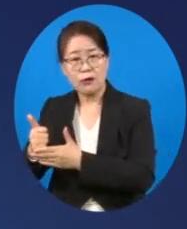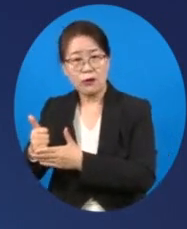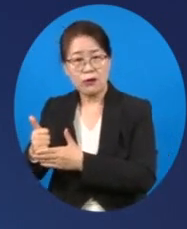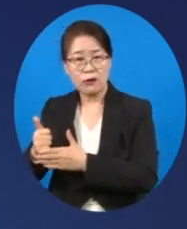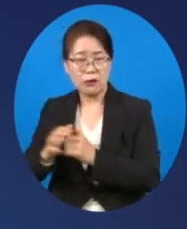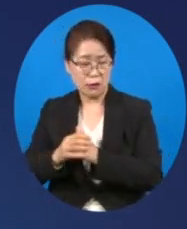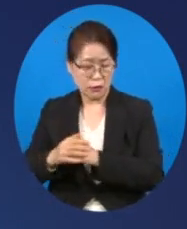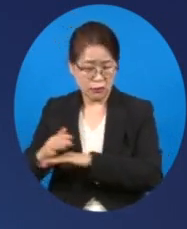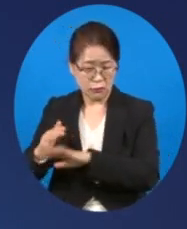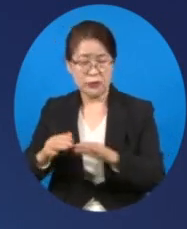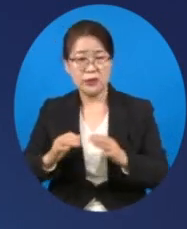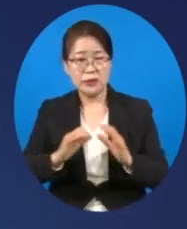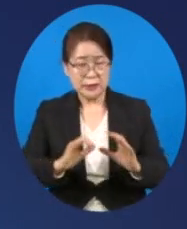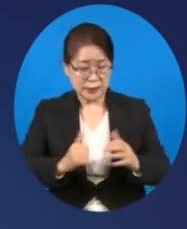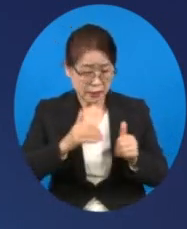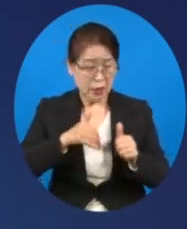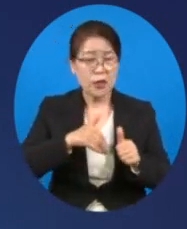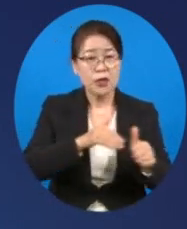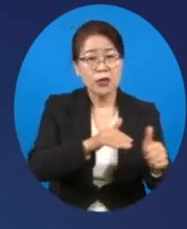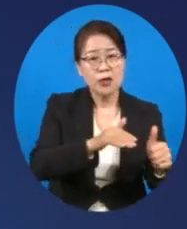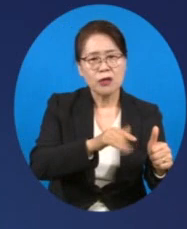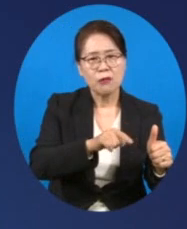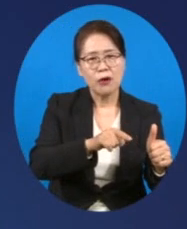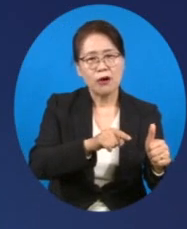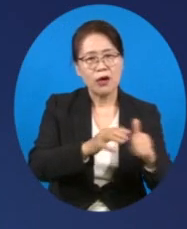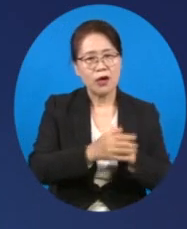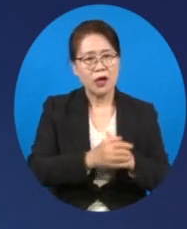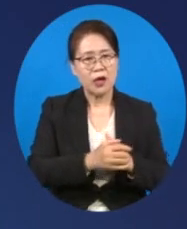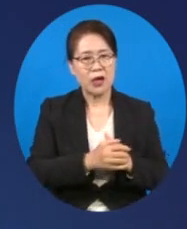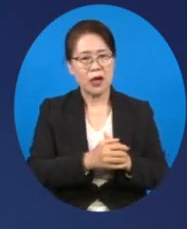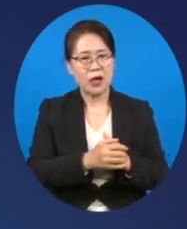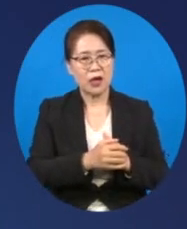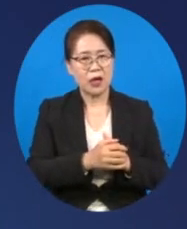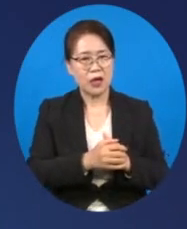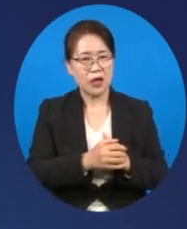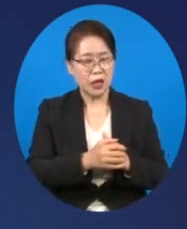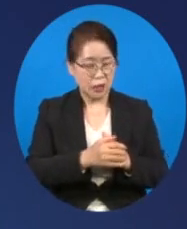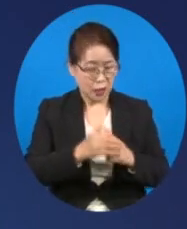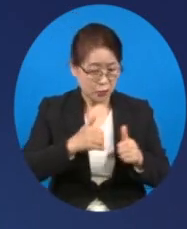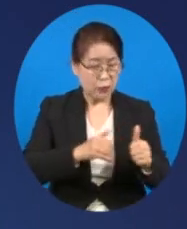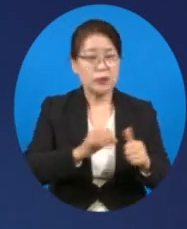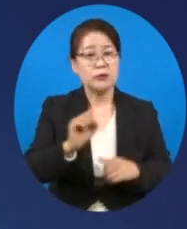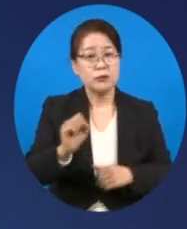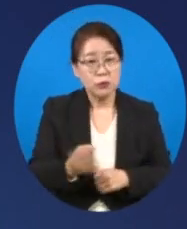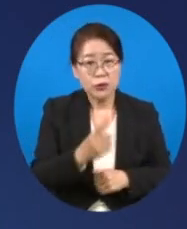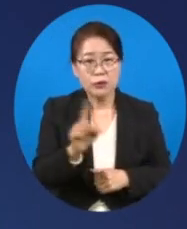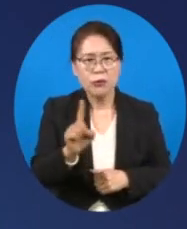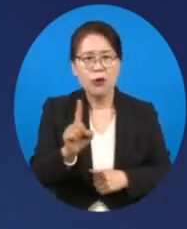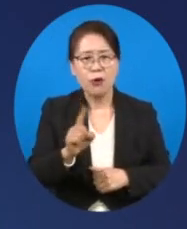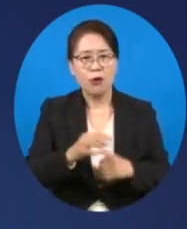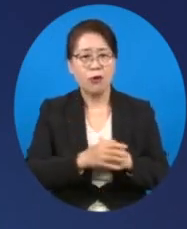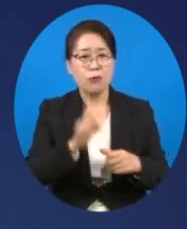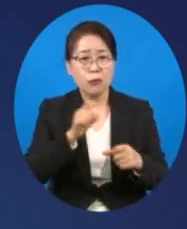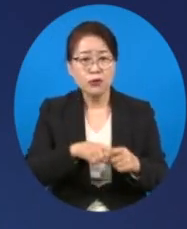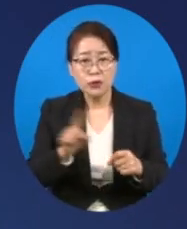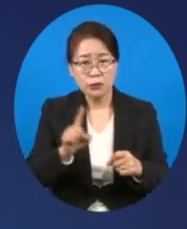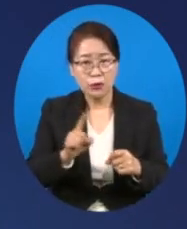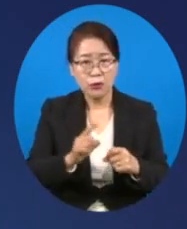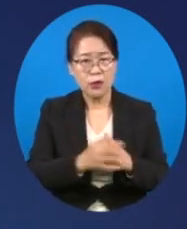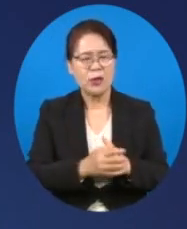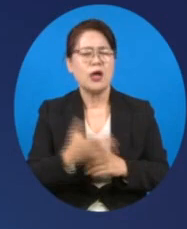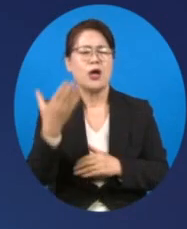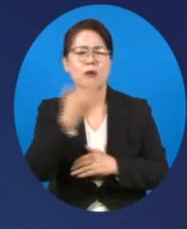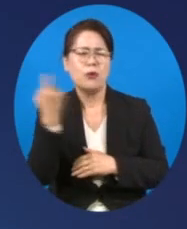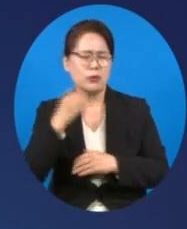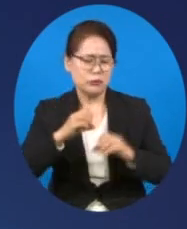세상에서 뭐 잘 먹고 잘 입고 잘 살도록 하기 위해서 주님이 우리를이 세상에 보내셨습니까 아닙니다 이